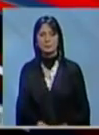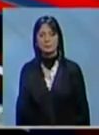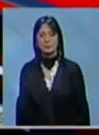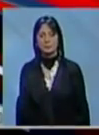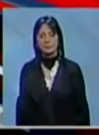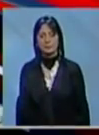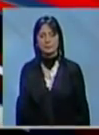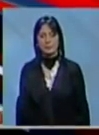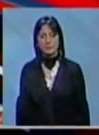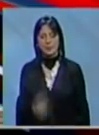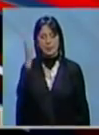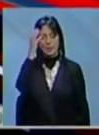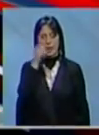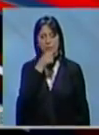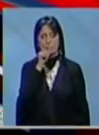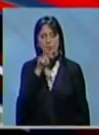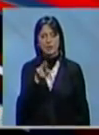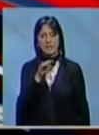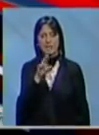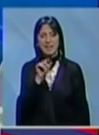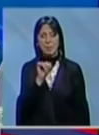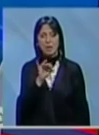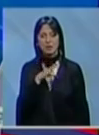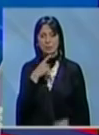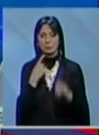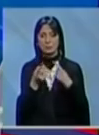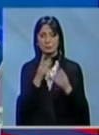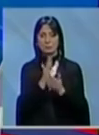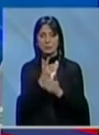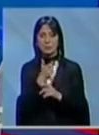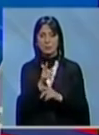მადლობა თელავიდან, ჩვენი ჟურნალისტი ჟანა დიდებაშვილი საუბრობდა პირდაპირ ეთერში.